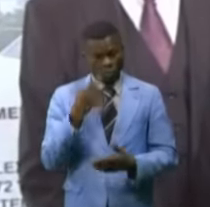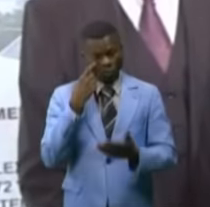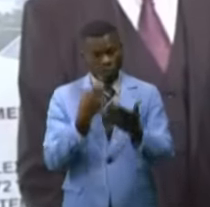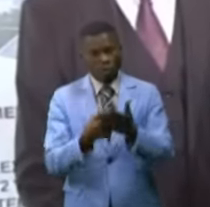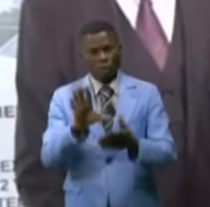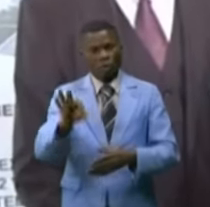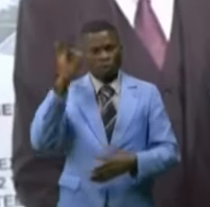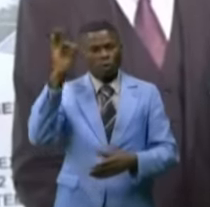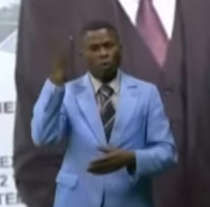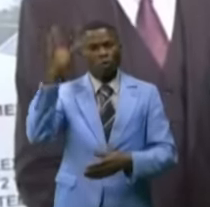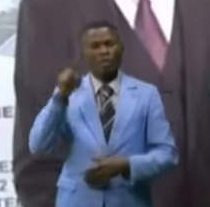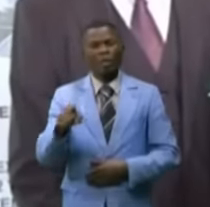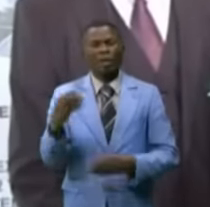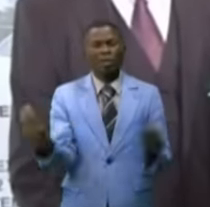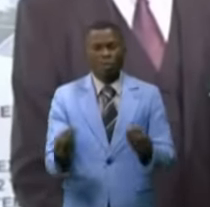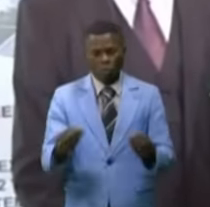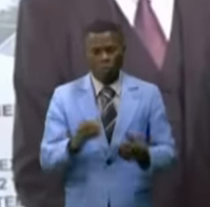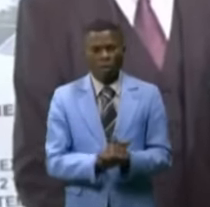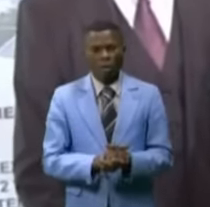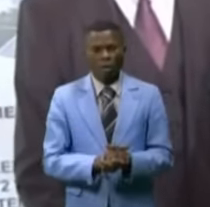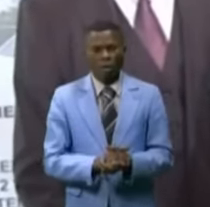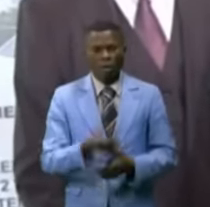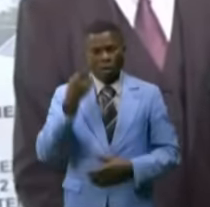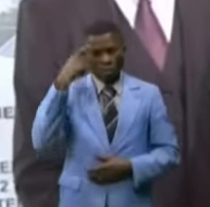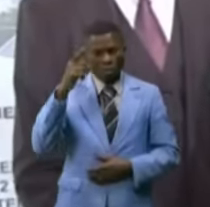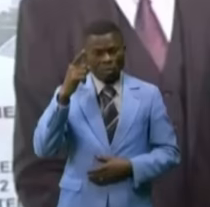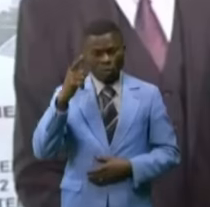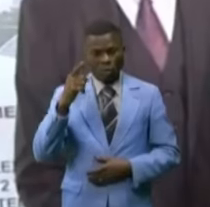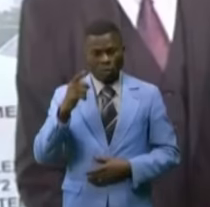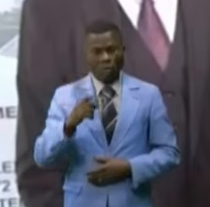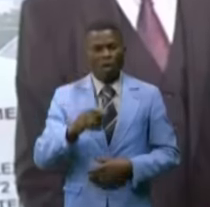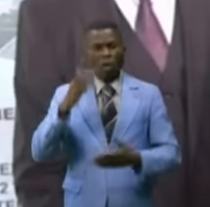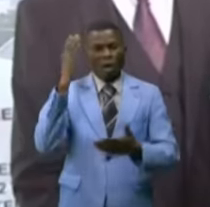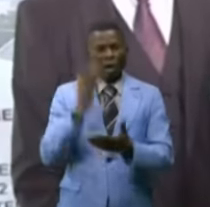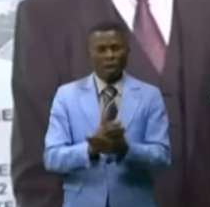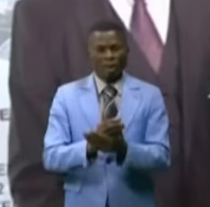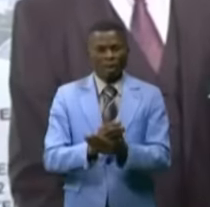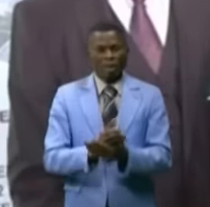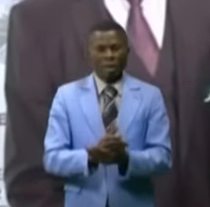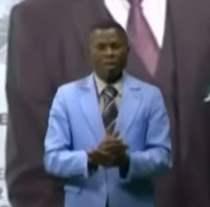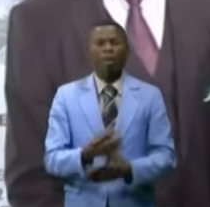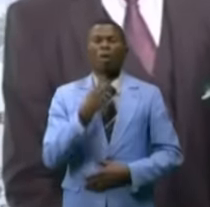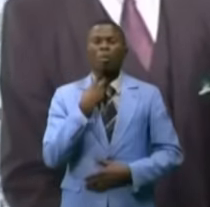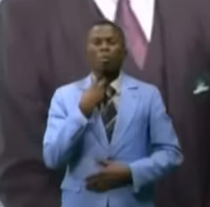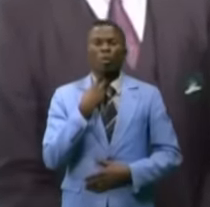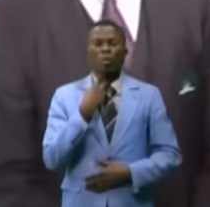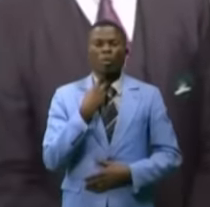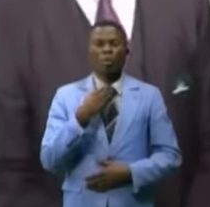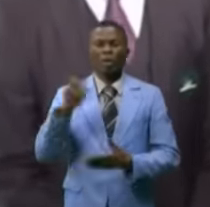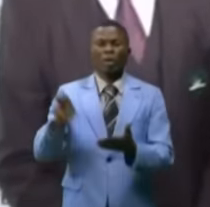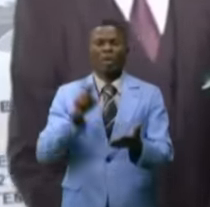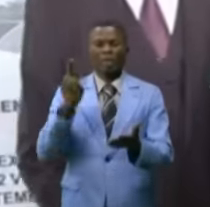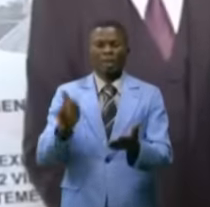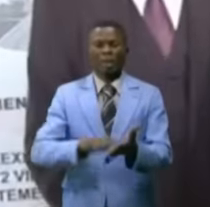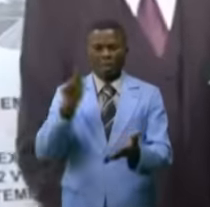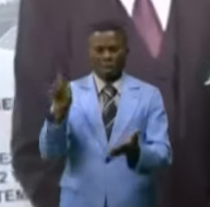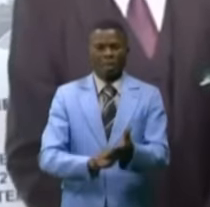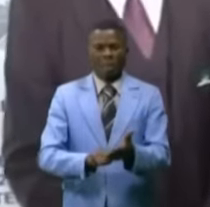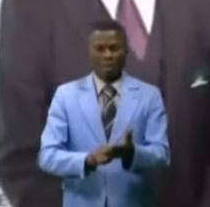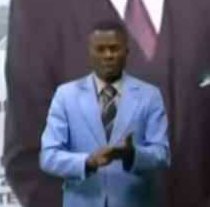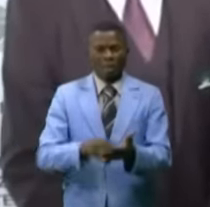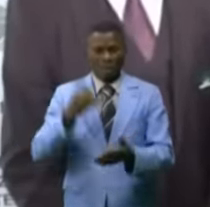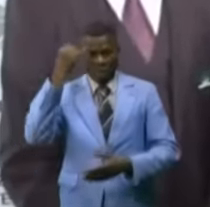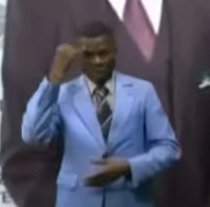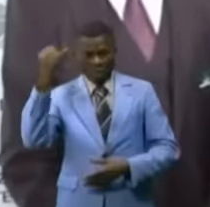choisi Kasangulu, c'est justement pour briser cette barrière au niveau de la perception de gens qui pensent